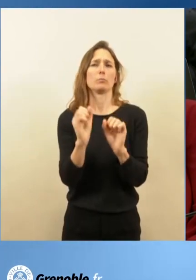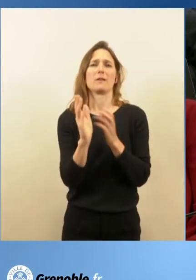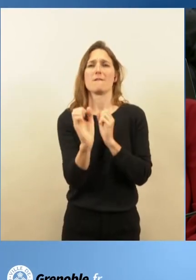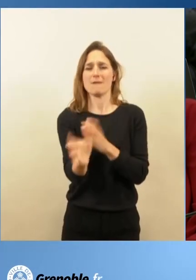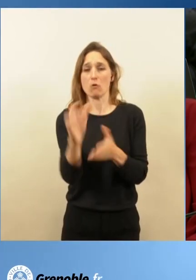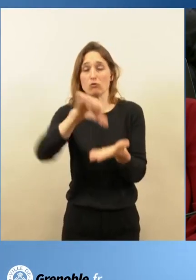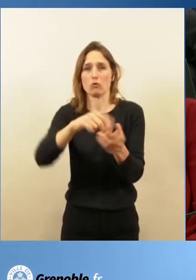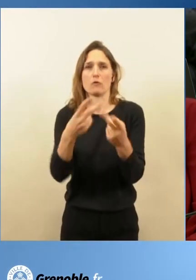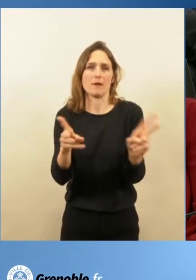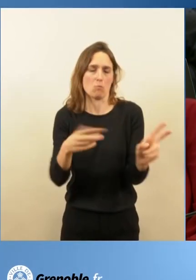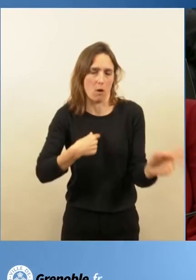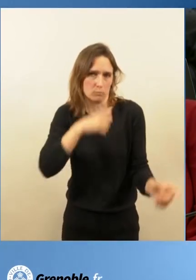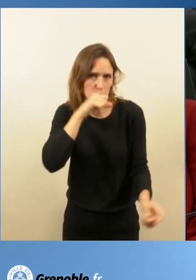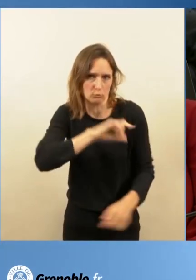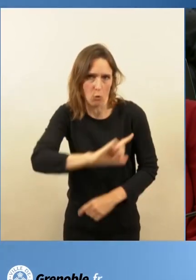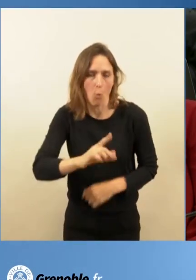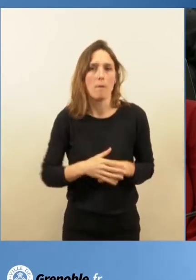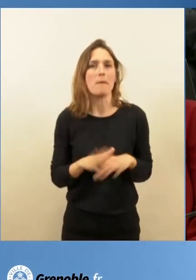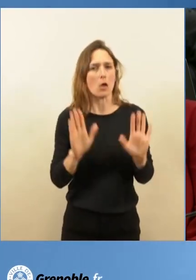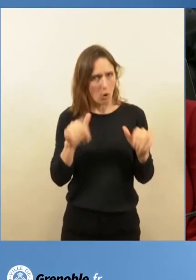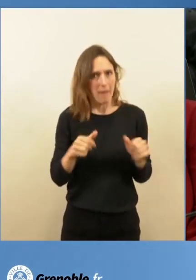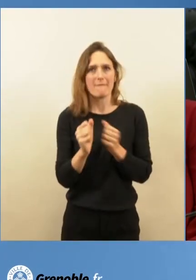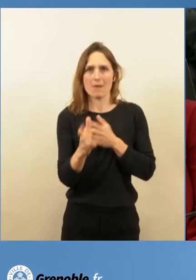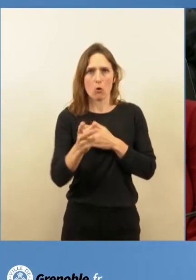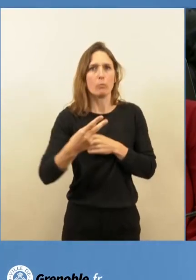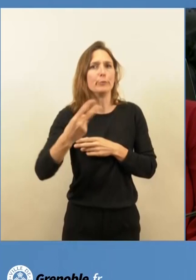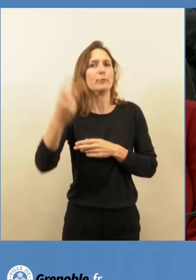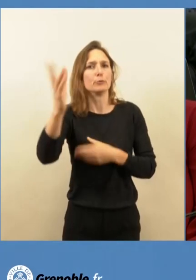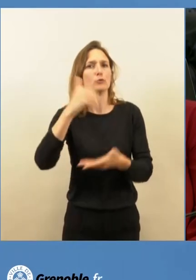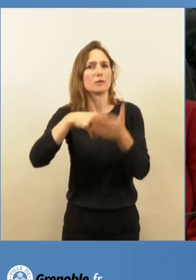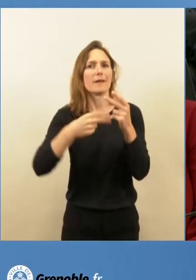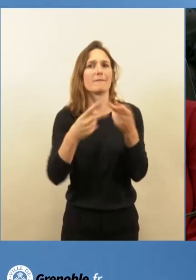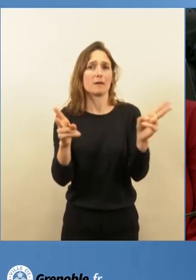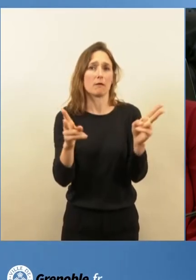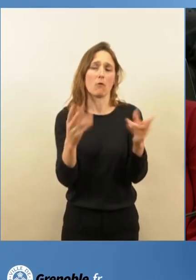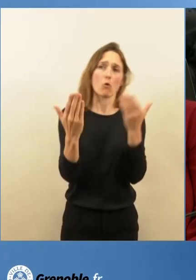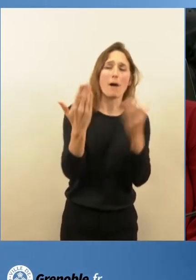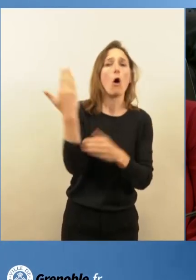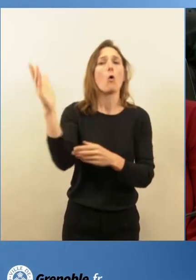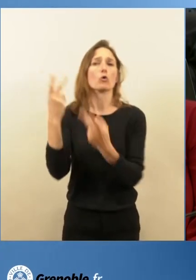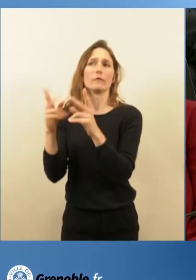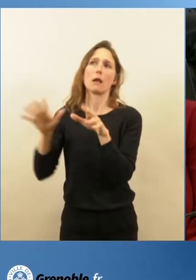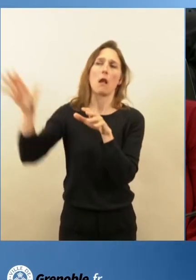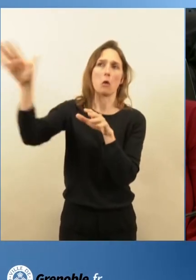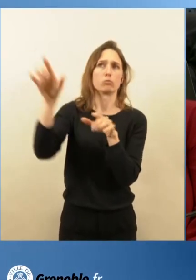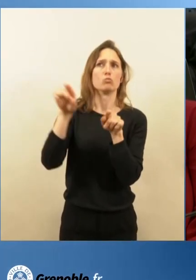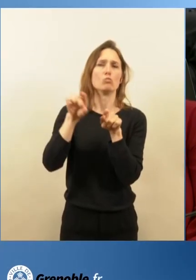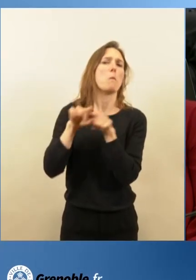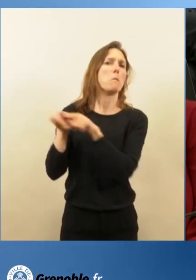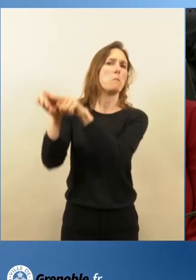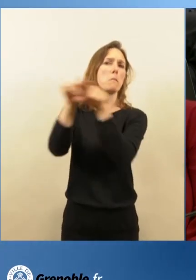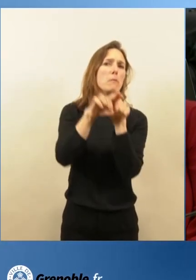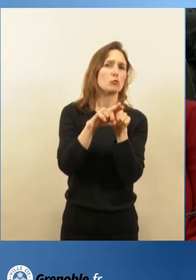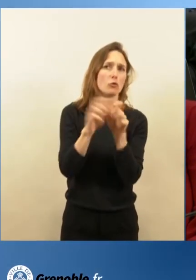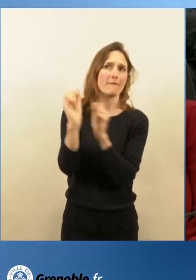mais néanmoins la part du vélo c'est amélioré en tout cas s'améliore au moins autant que dans les autres métropoles de France ou cette part du vélo augmente